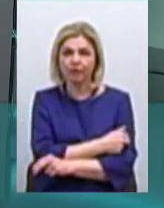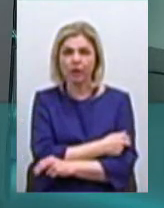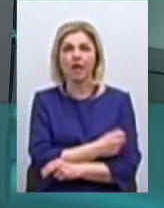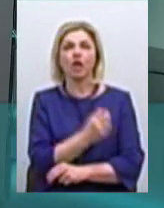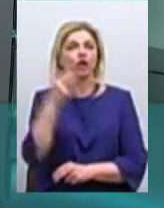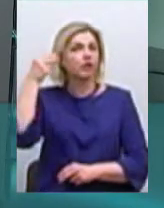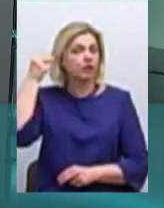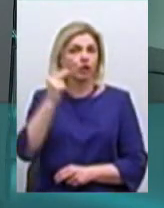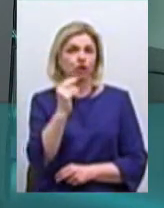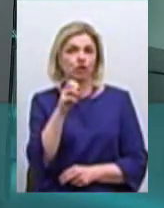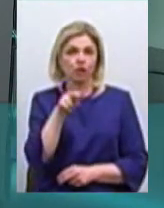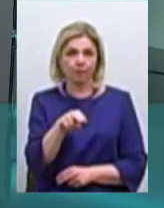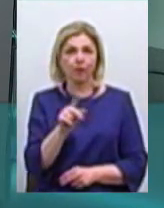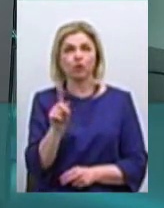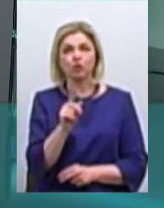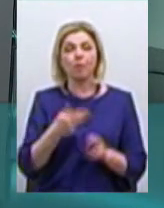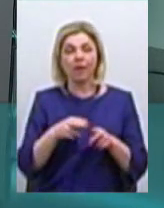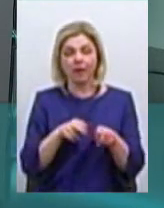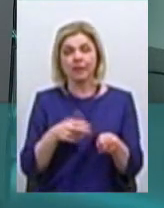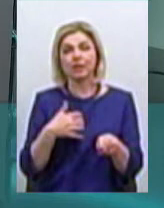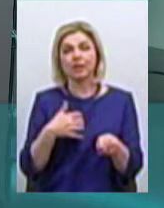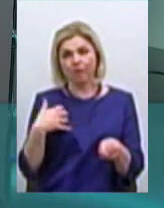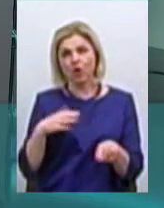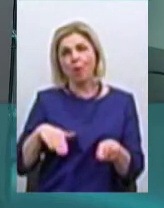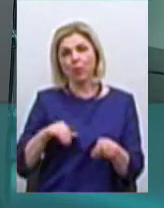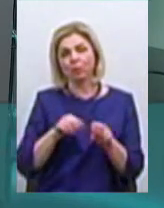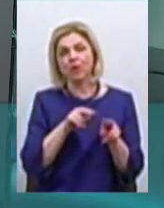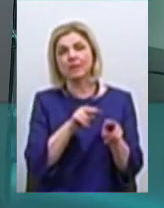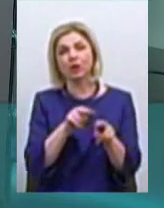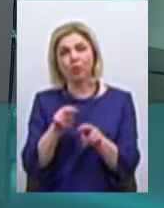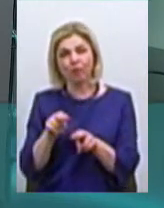чіпування, щоб цю тваринку потім можна було відслідковувати,